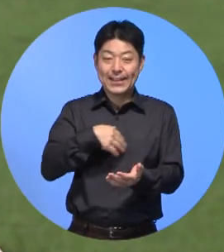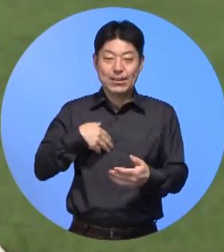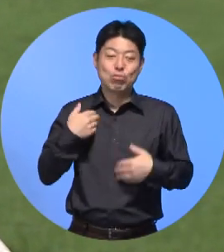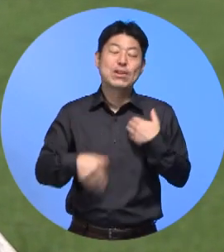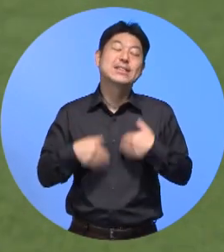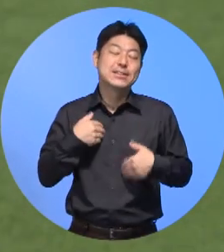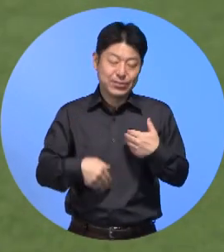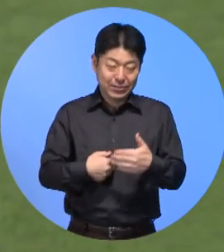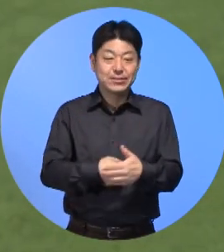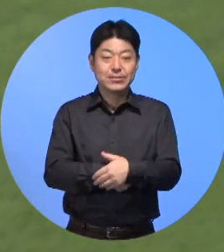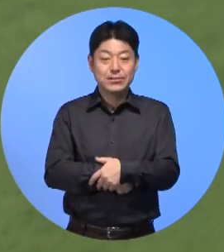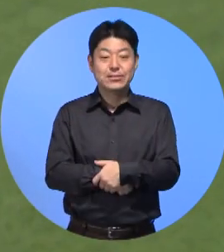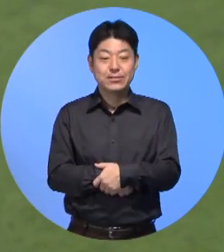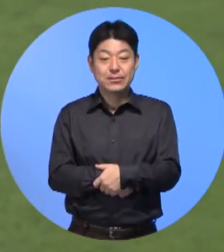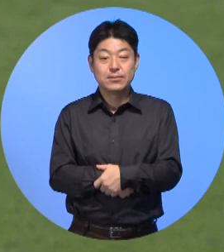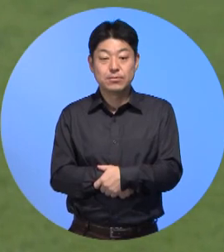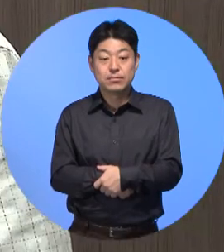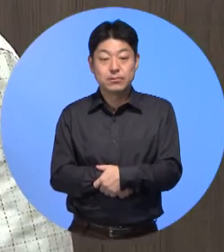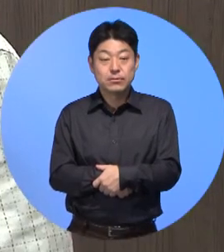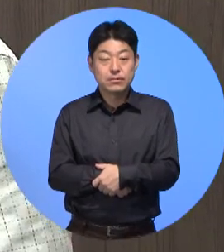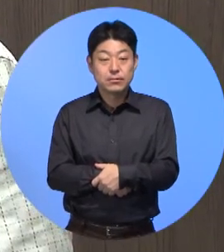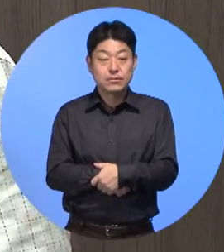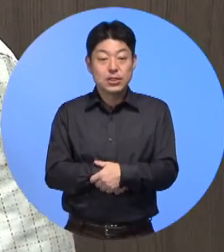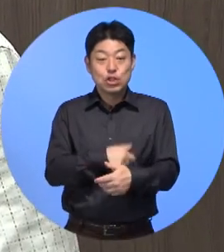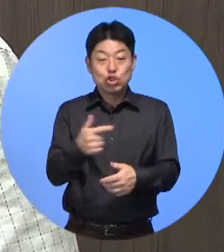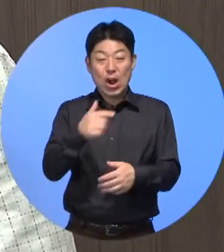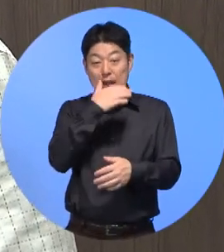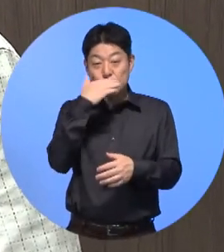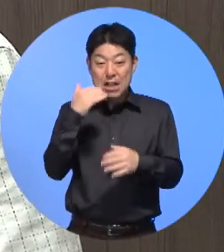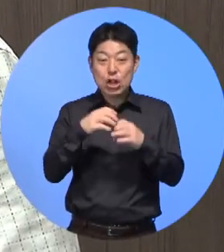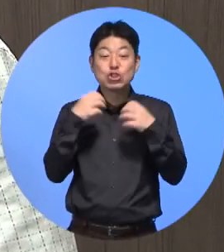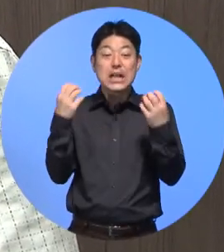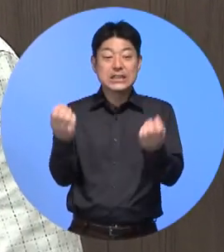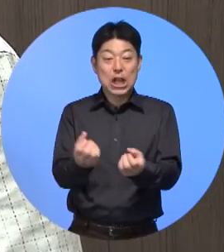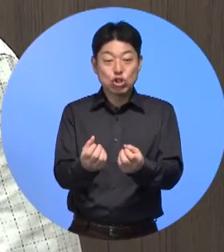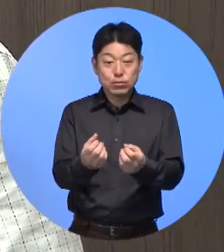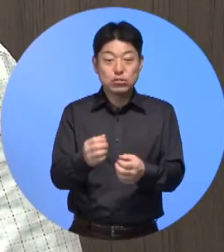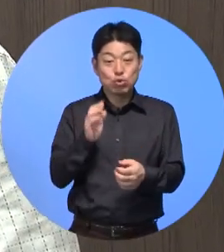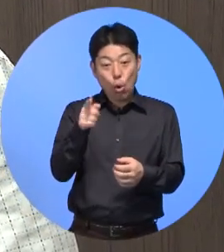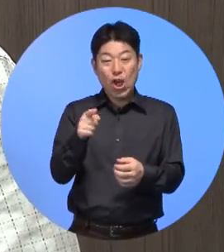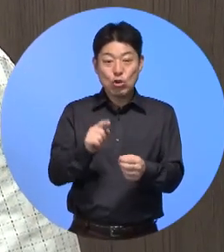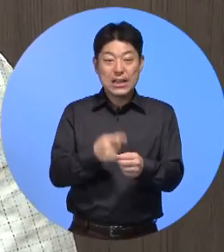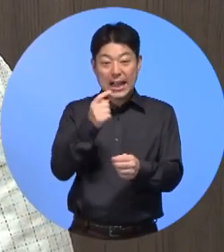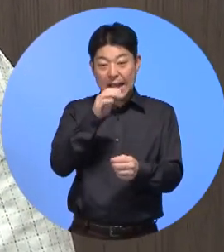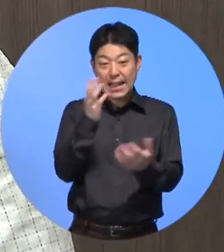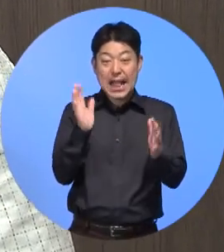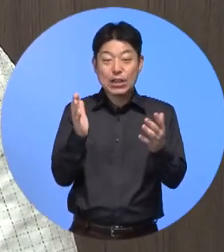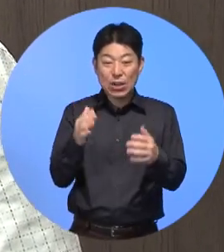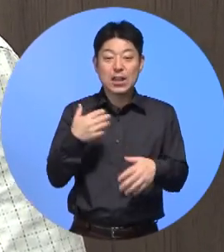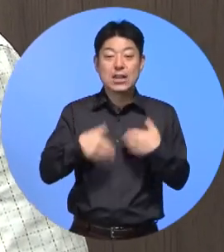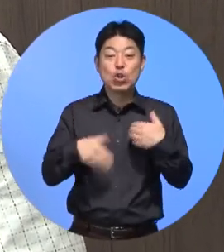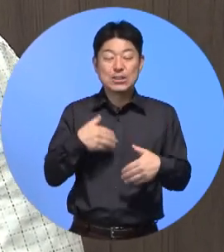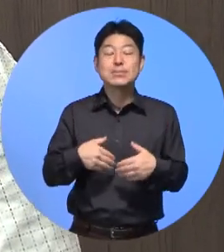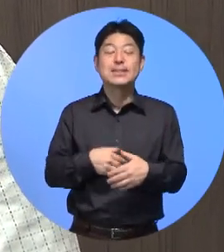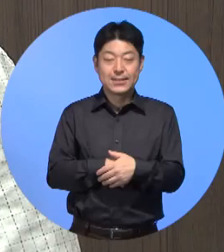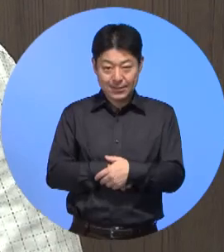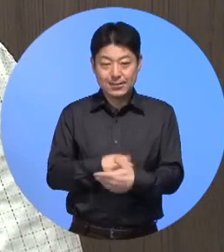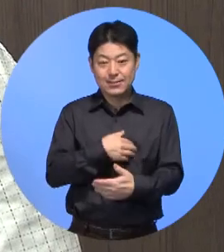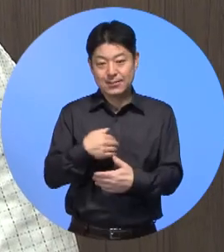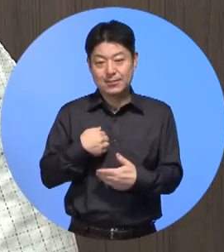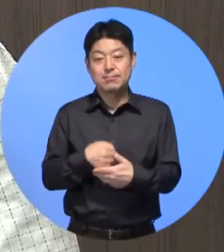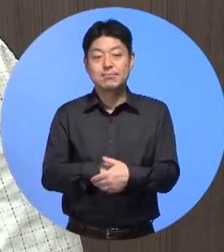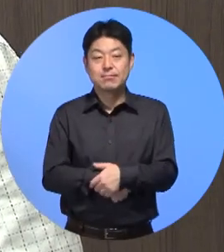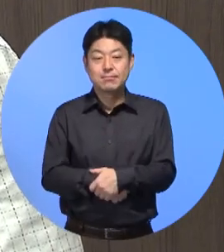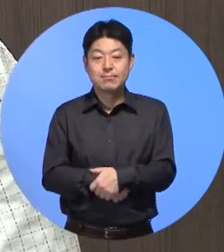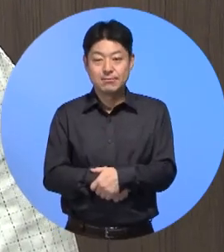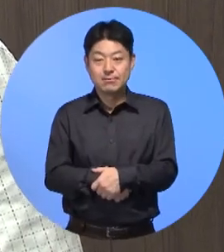場所なので嬉しいです。 でもなんかその立派なスタジアムでいいですね。なかなかね、そういうこういう機会ないので、すごい楽し